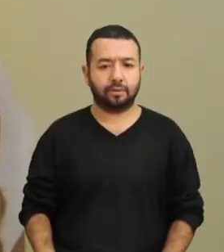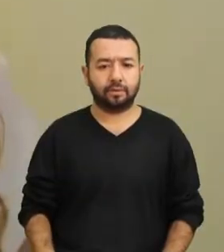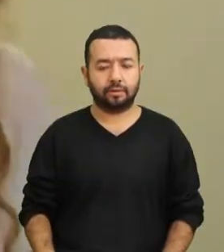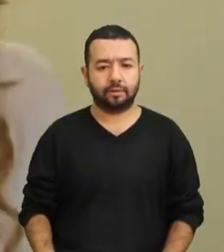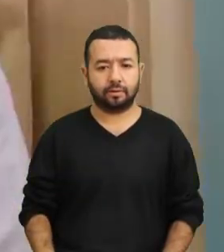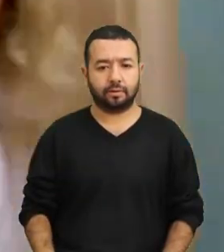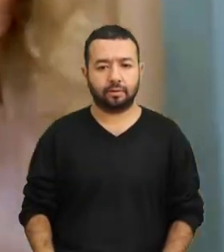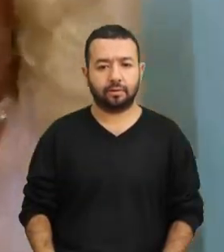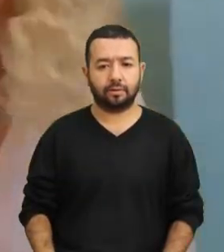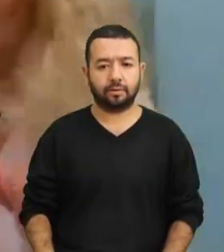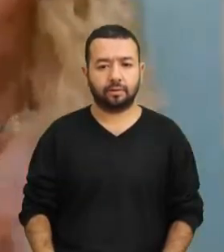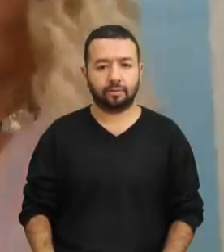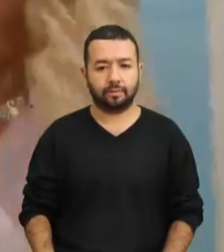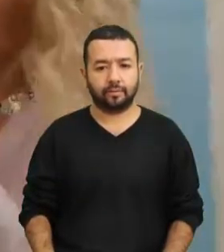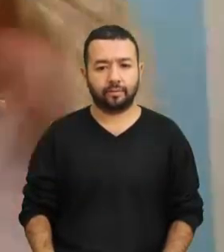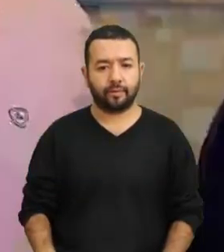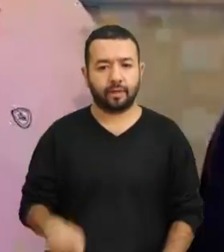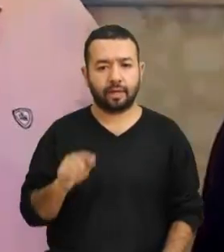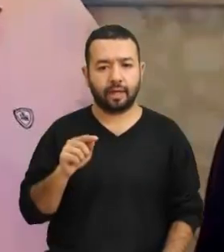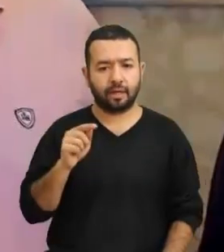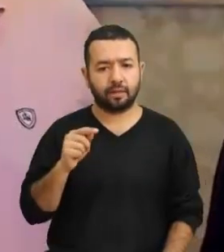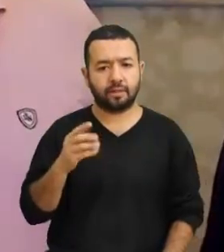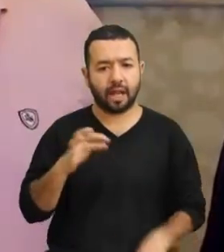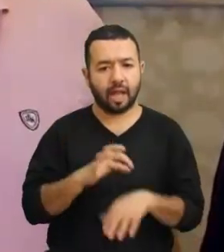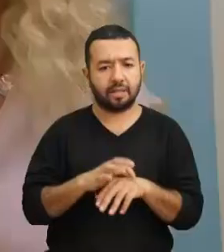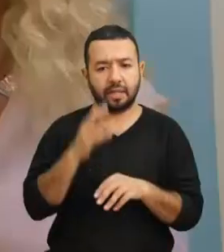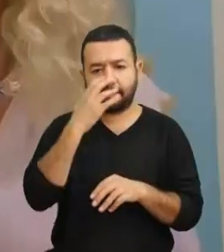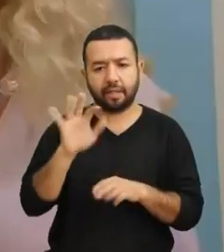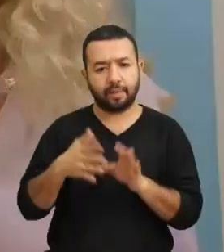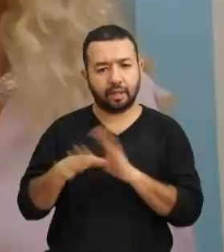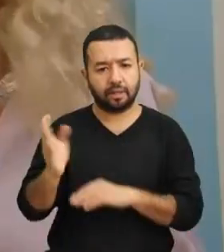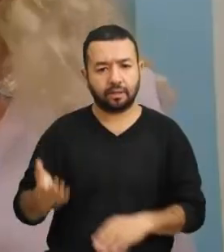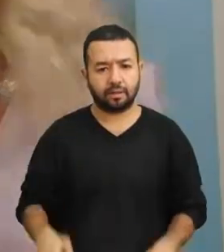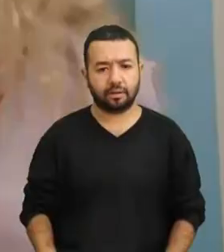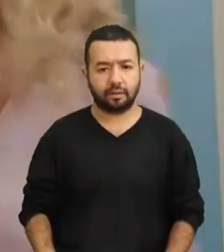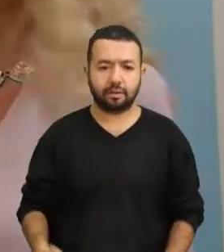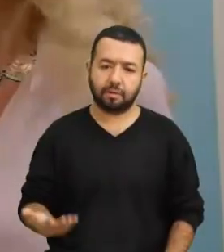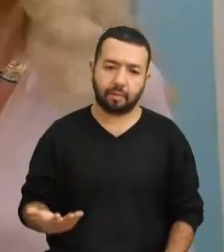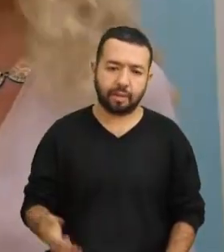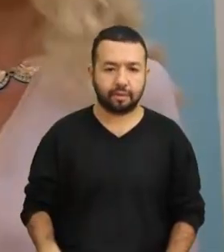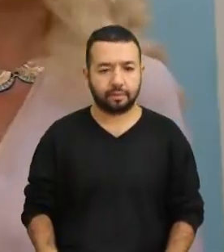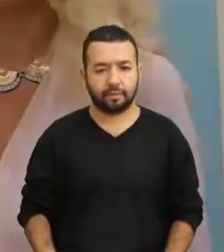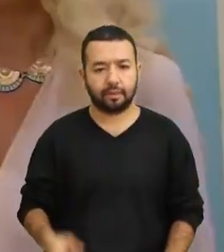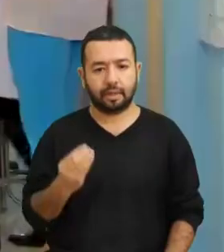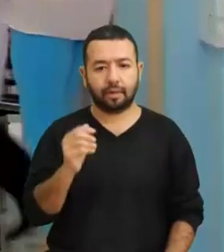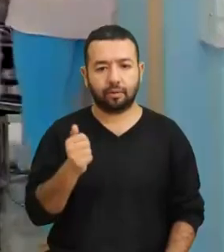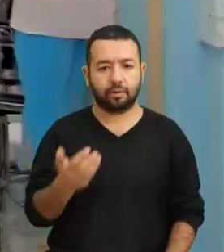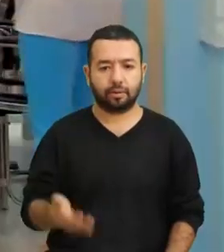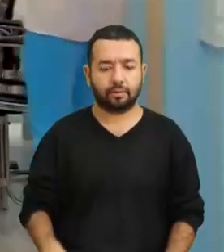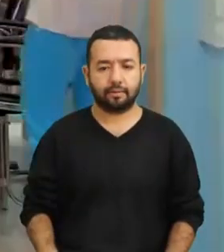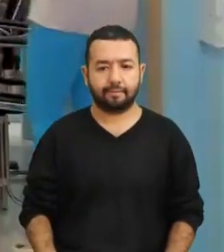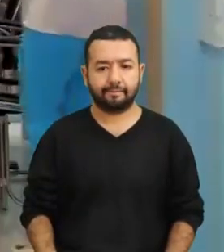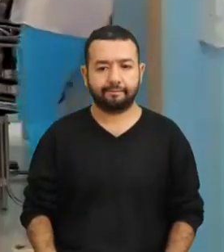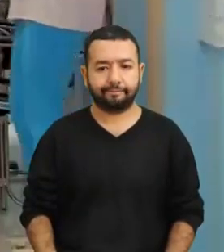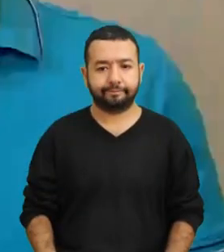Ben bilgileri aktarırım. Siz... İsterseniz hastalarınızı bekletmeyin ha. Peki. İyi günler. Sağ olun.